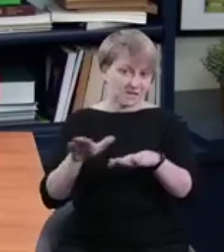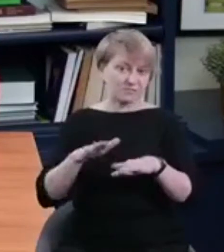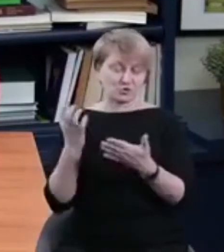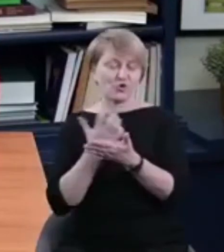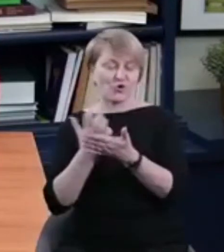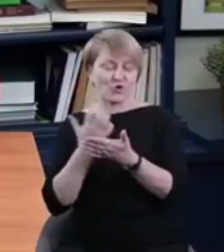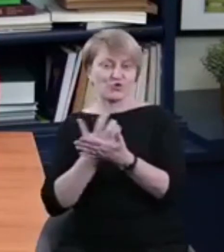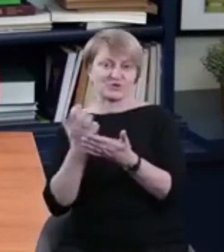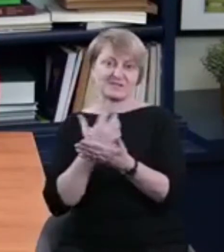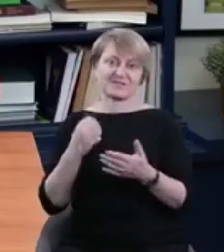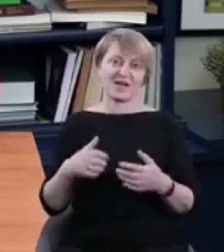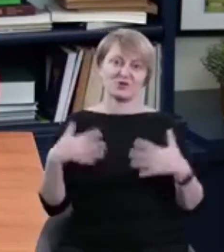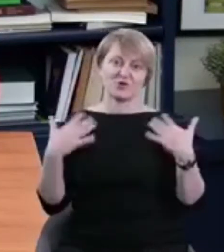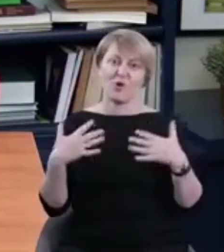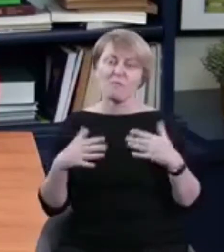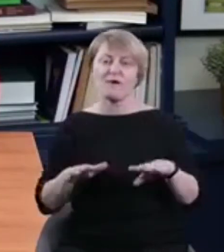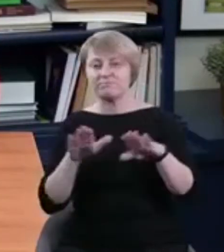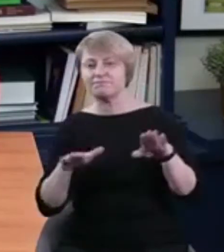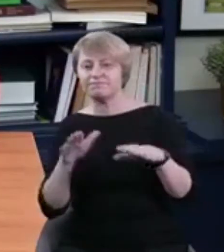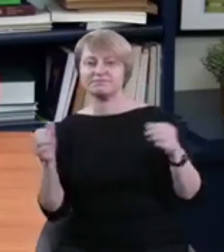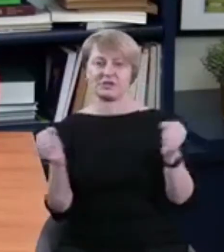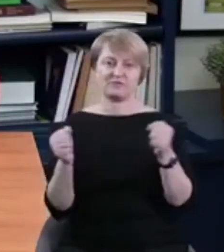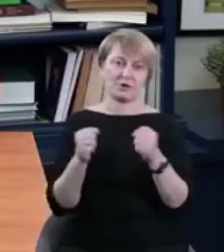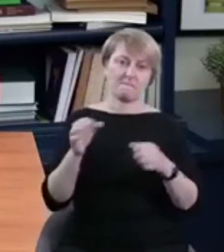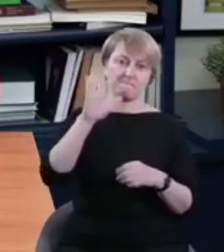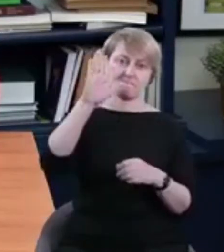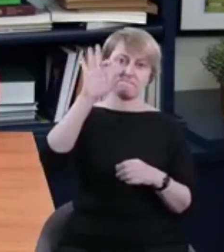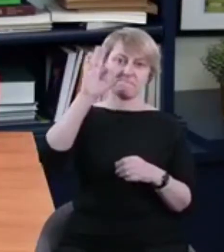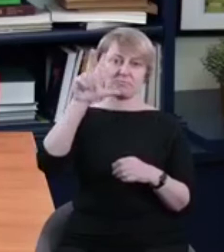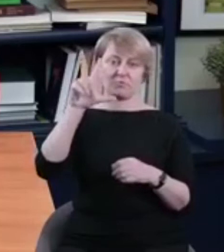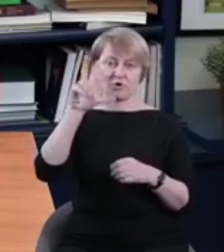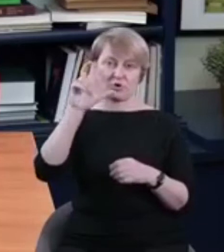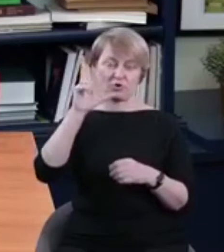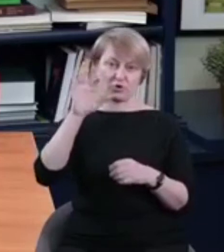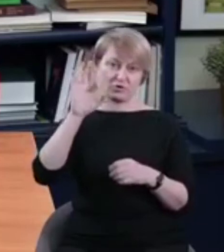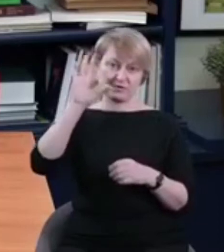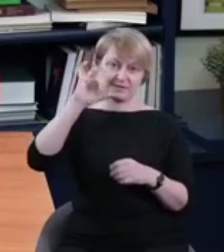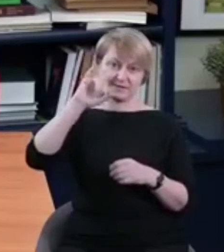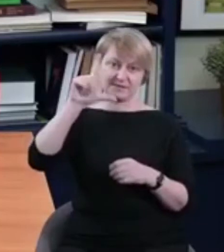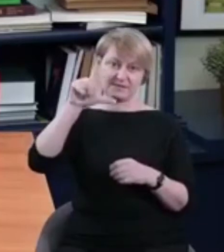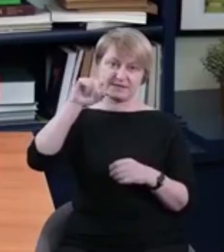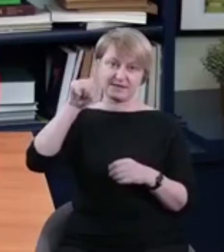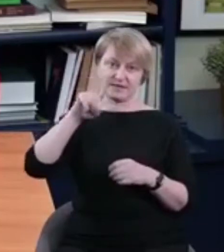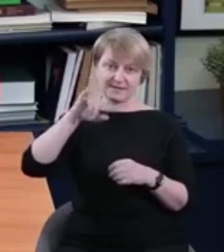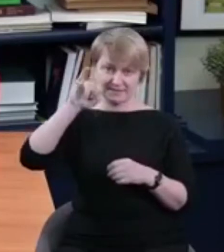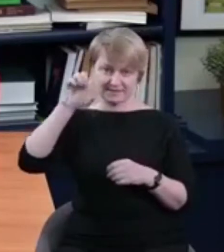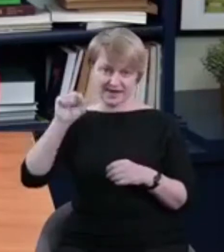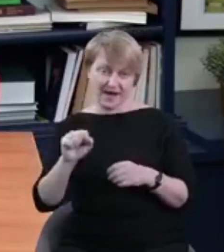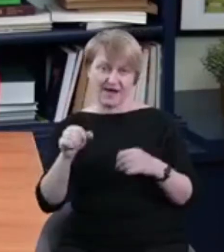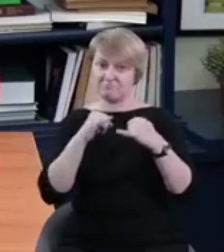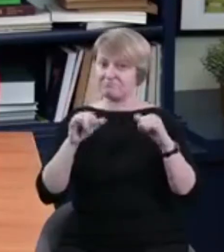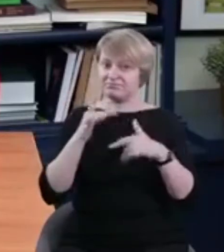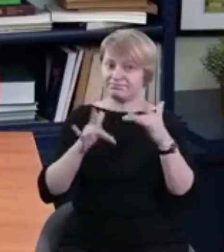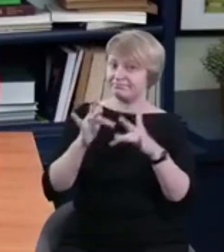mocowania korzystać i bolko i malina i sylwia jak to się w rowerem czy w inny sposób